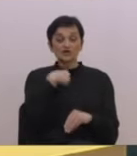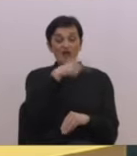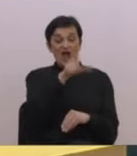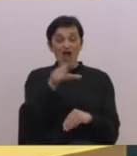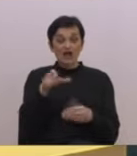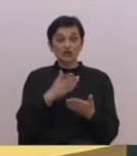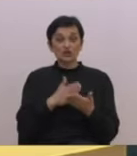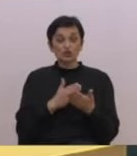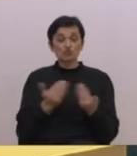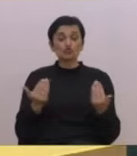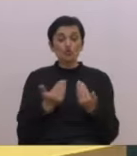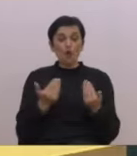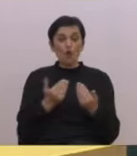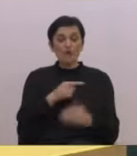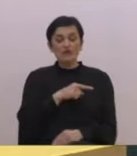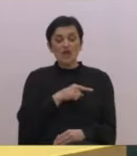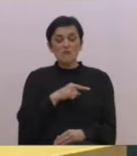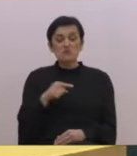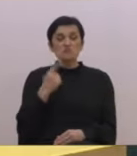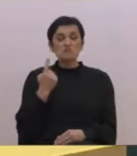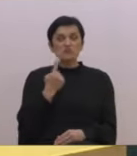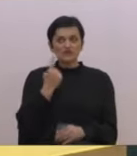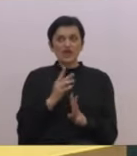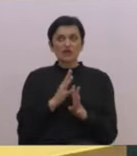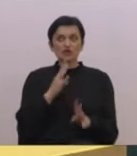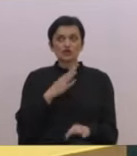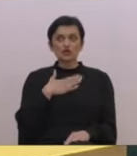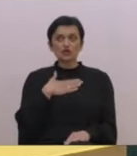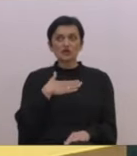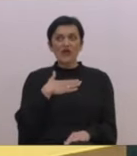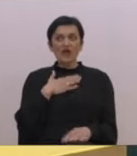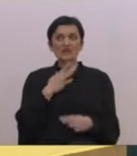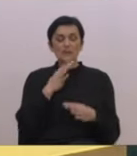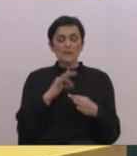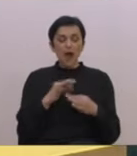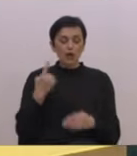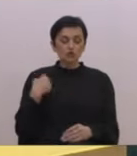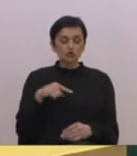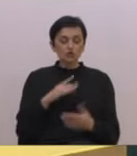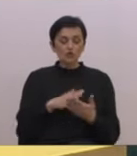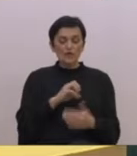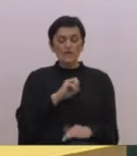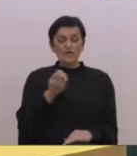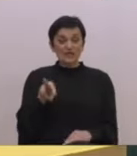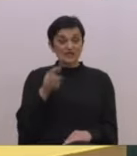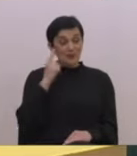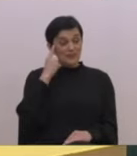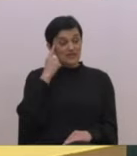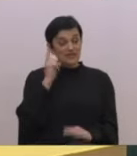გვაქვს ცხოვრებაში, პირველ რიგში ჩვენი პასუხისმგებლობაა, ვიდრე იმის ფიქრს